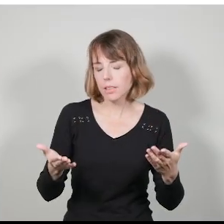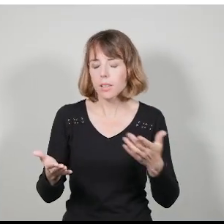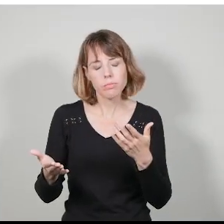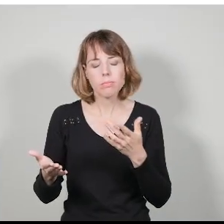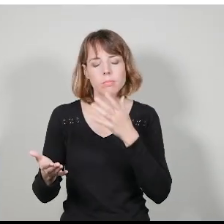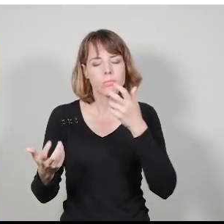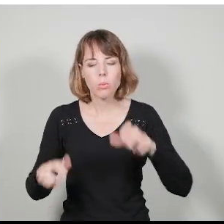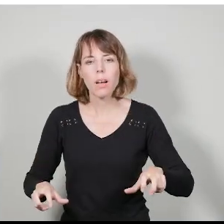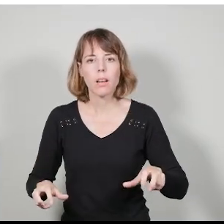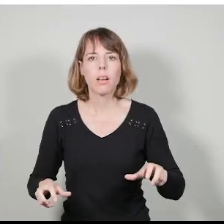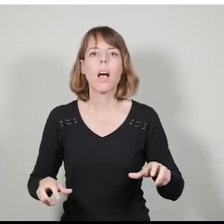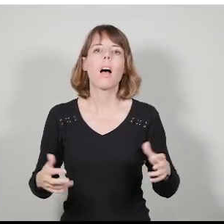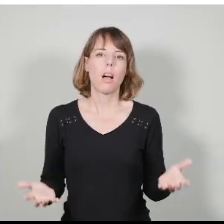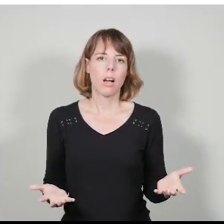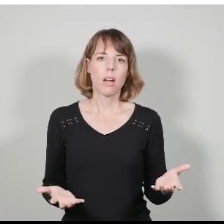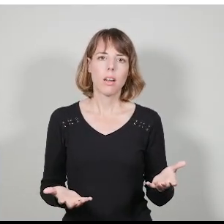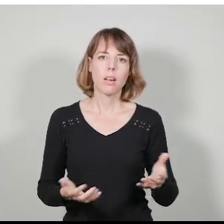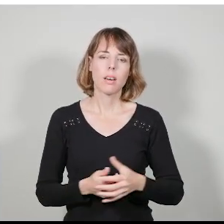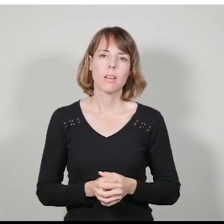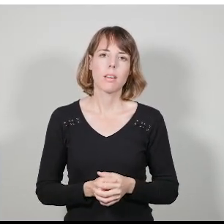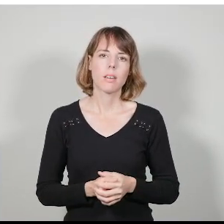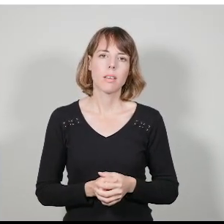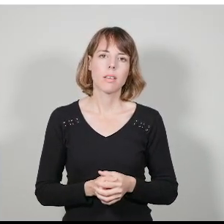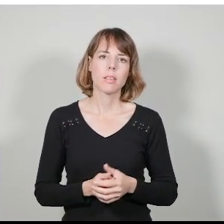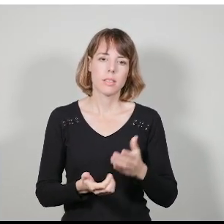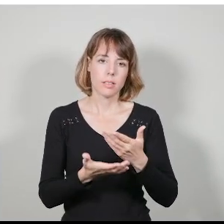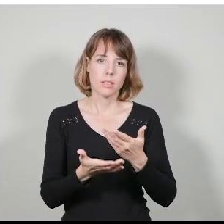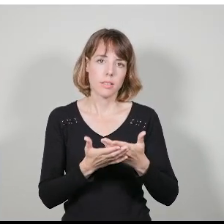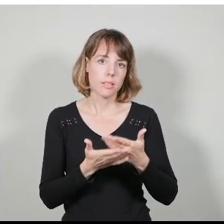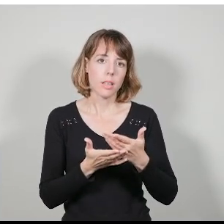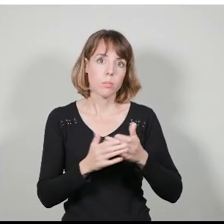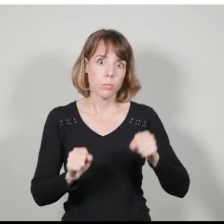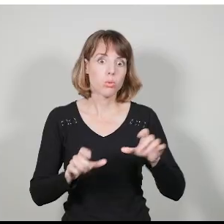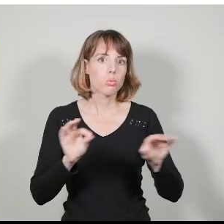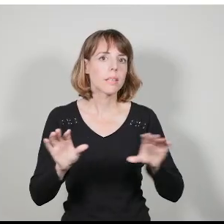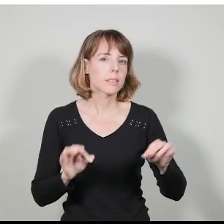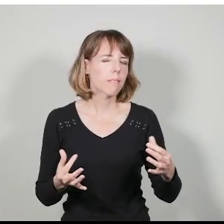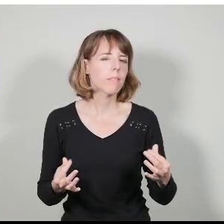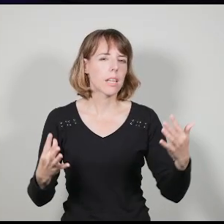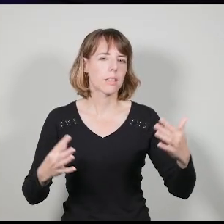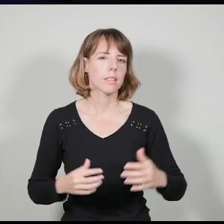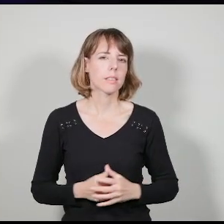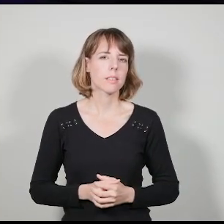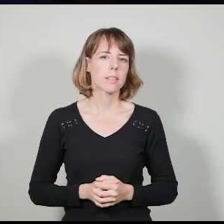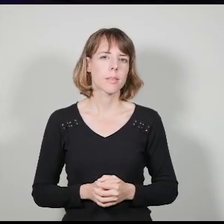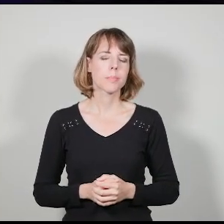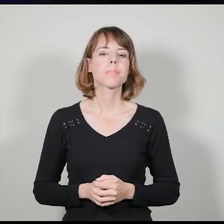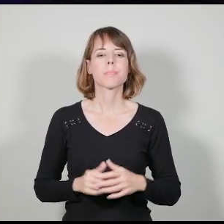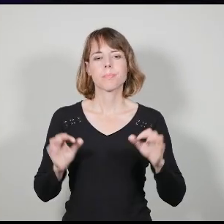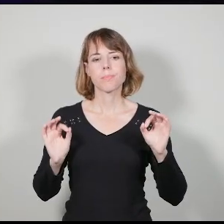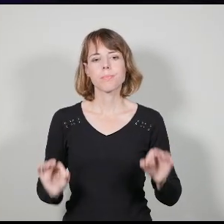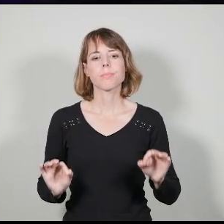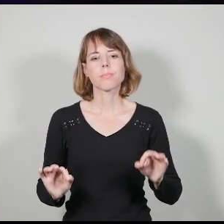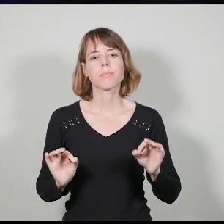on a besoin d'être aidé et là, on choisit de garder la pleine expertise à soi. Oui, alors ça fait vraiment écho en fait